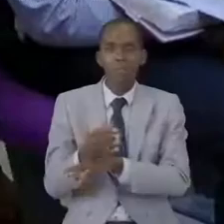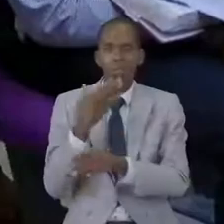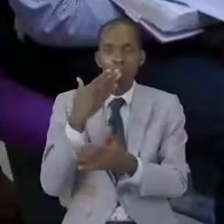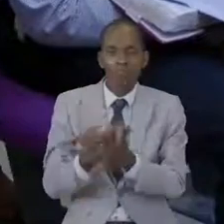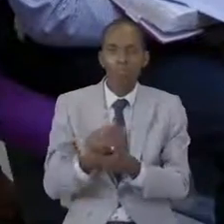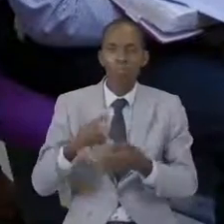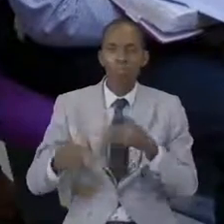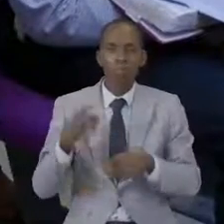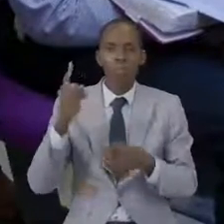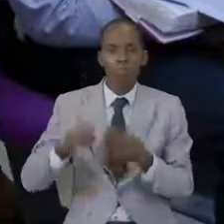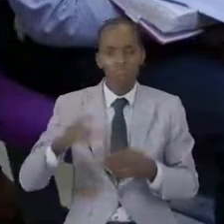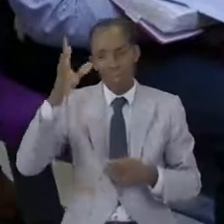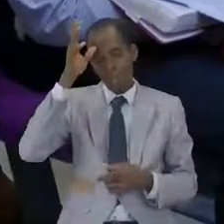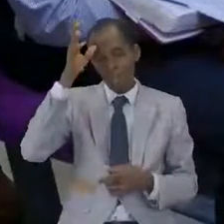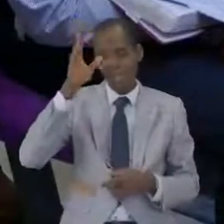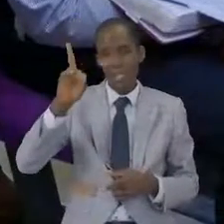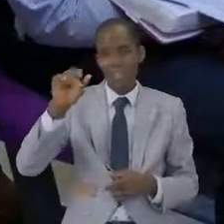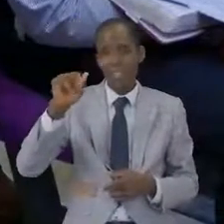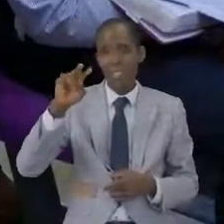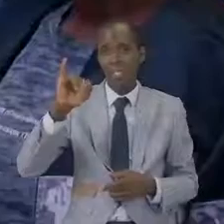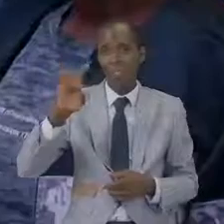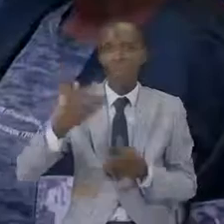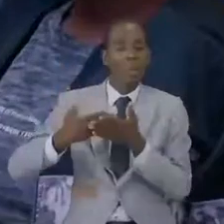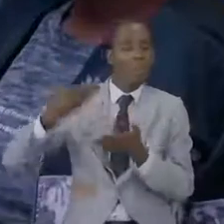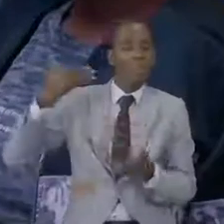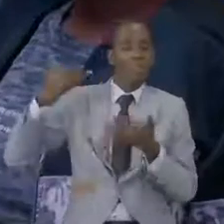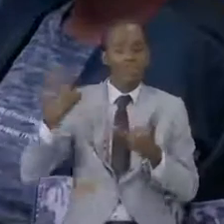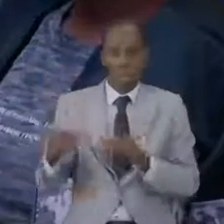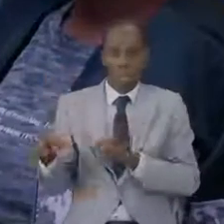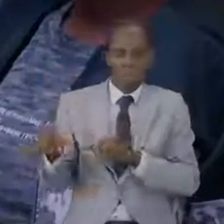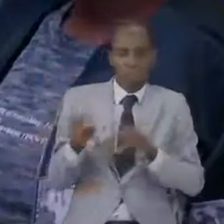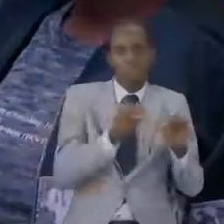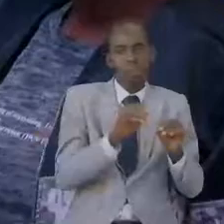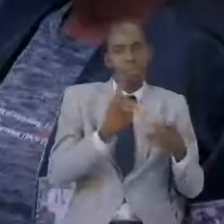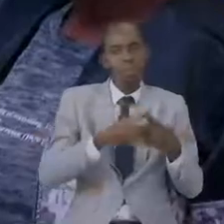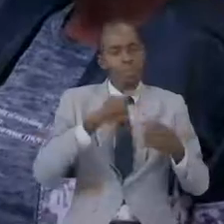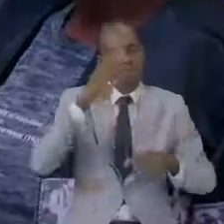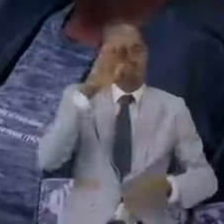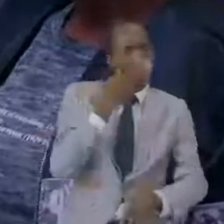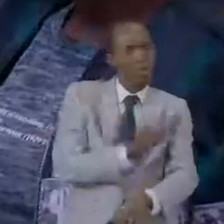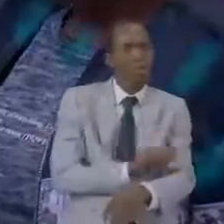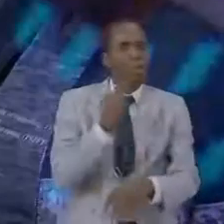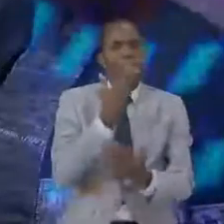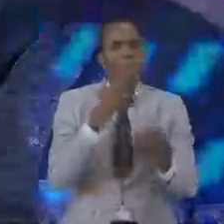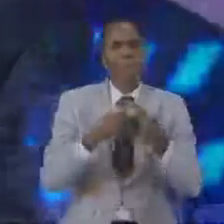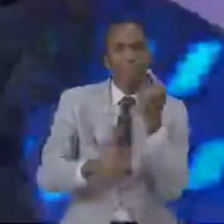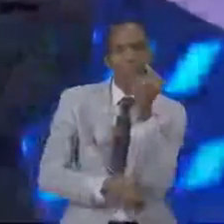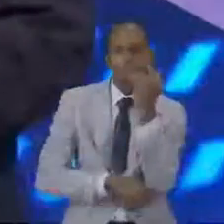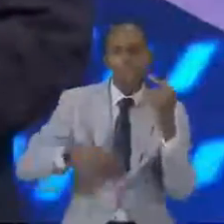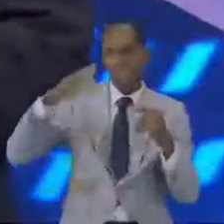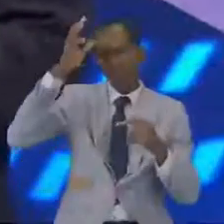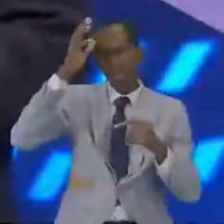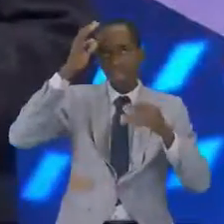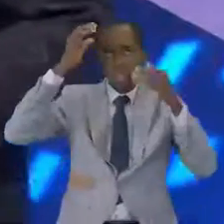le père auparavant ah maintenant changer de camp qui voulait voler